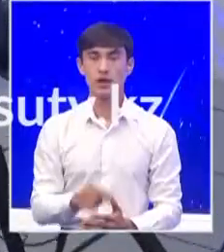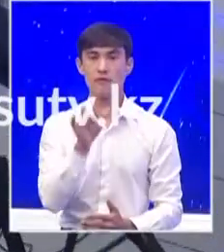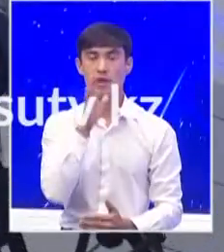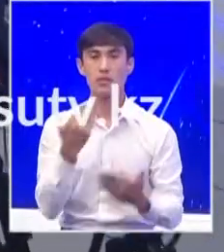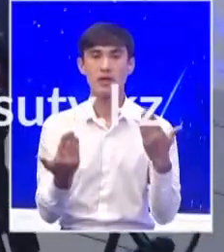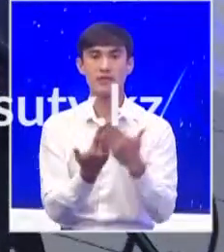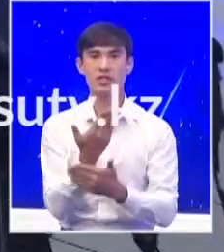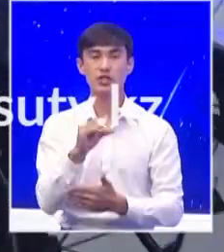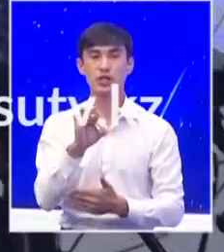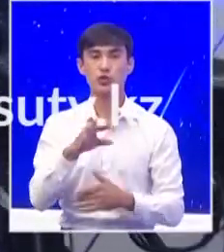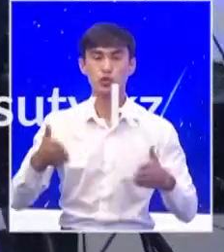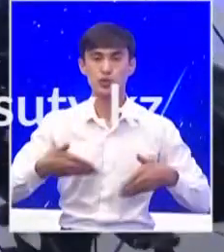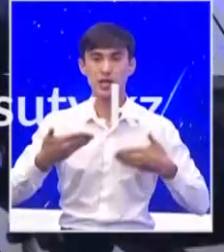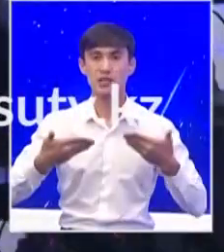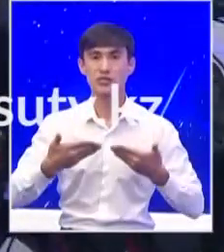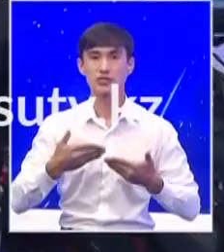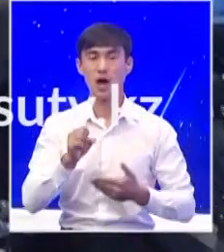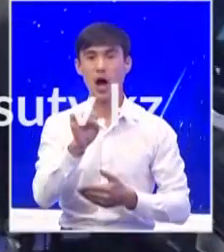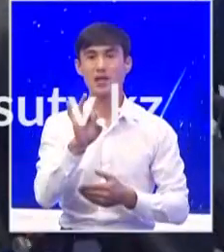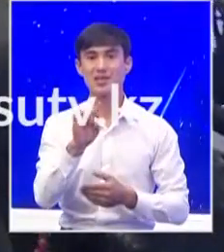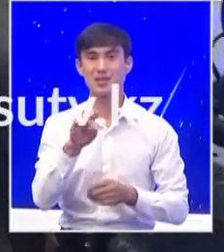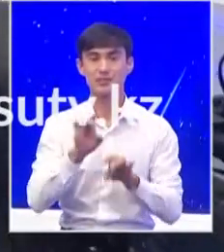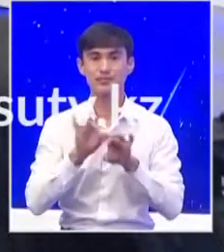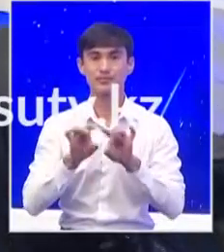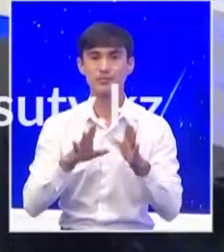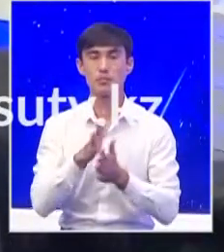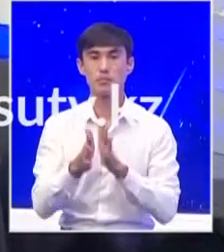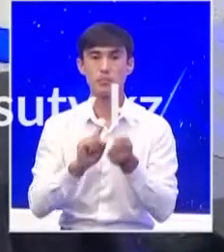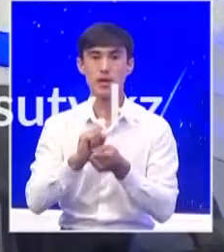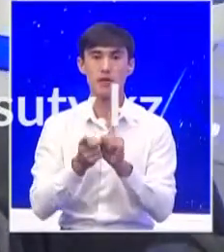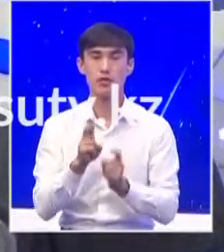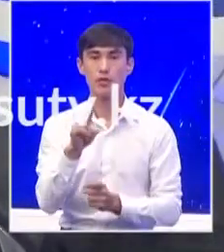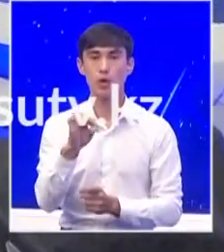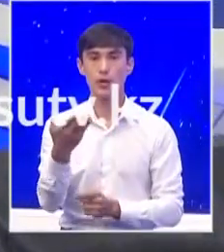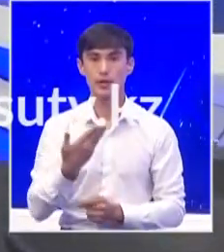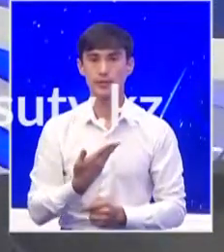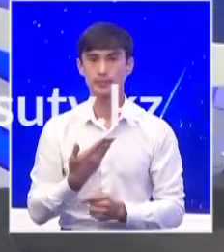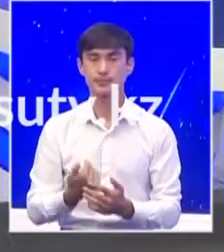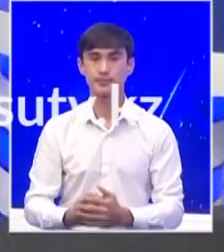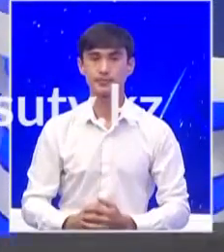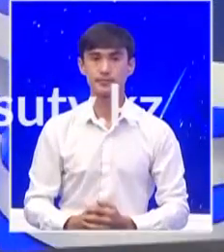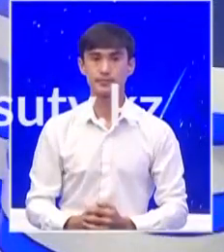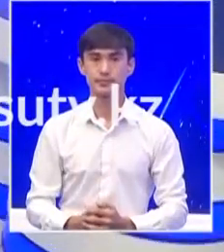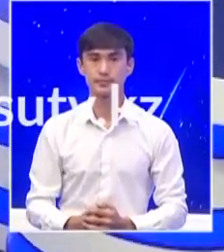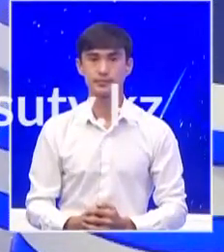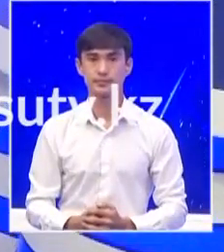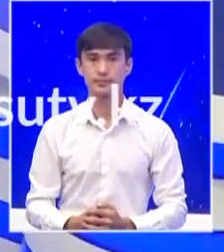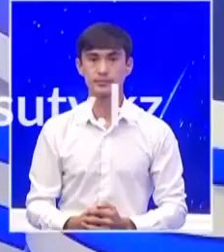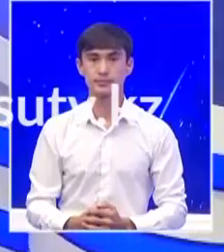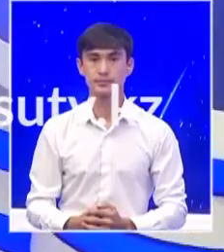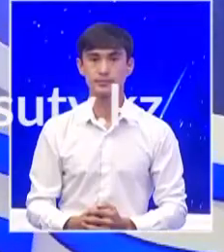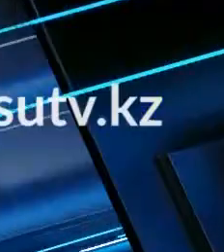Время новостей на телеканале ЖТСУ. Здравствуйте, я в студии Адина Смагулова. Сурдоперевод Даурена Абдрасилова. И в начале выпуска коротко о